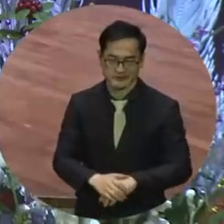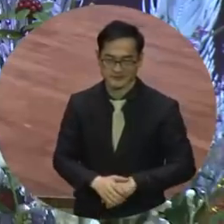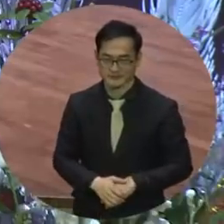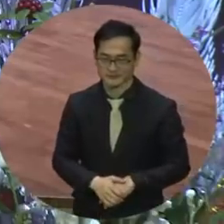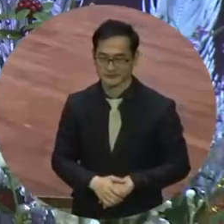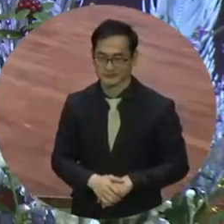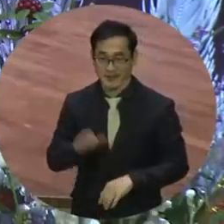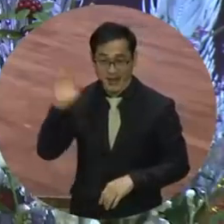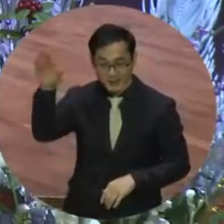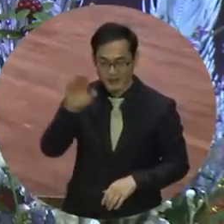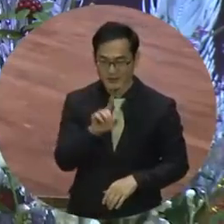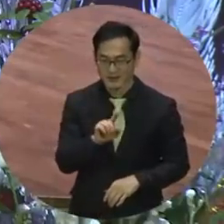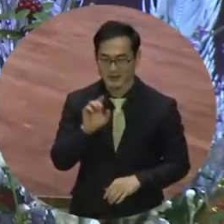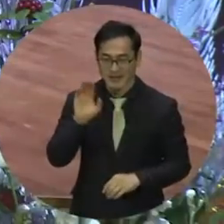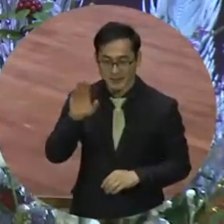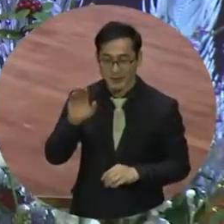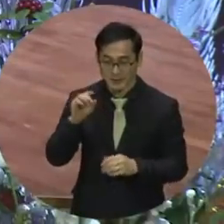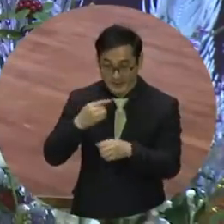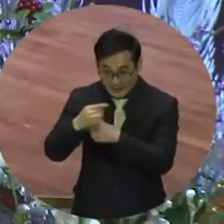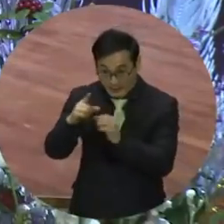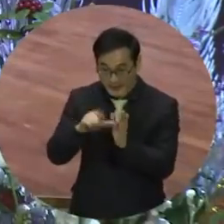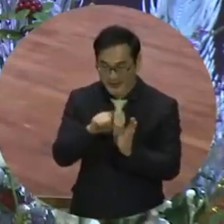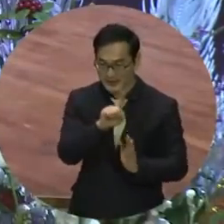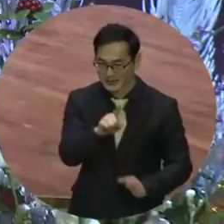RT 시대의 실현이에요. 실현.